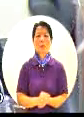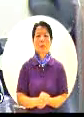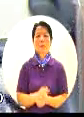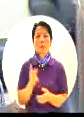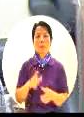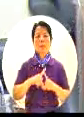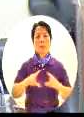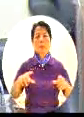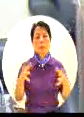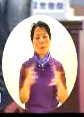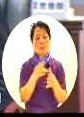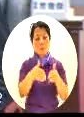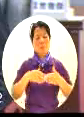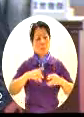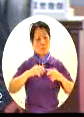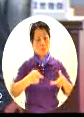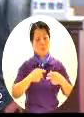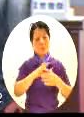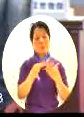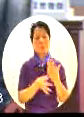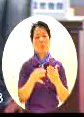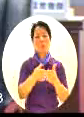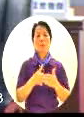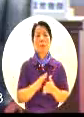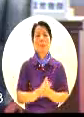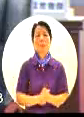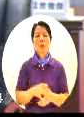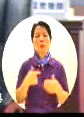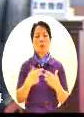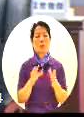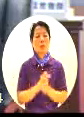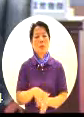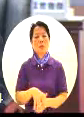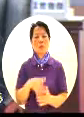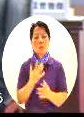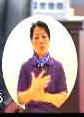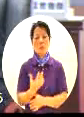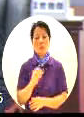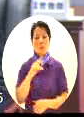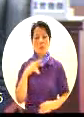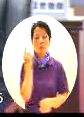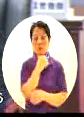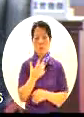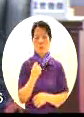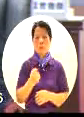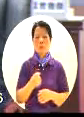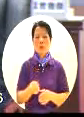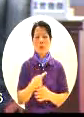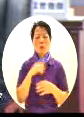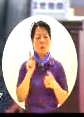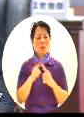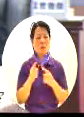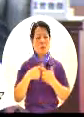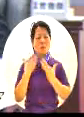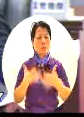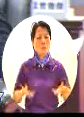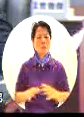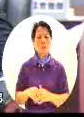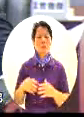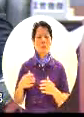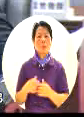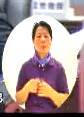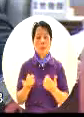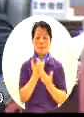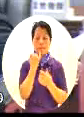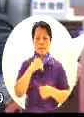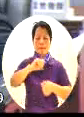台东便宜小改善者哈。我们不是耍特权啦齁，想讲人侠凶街齁，是不是能够